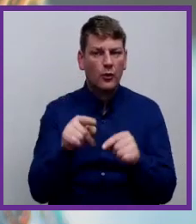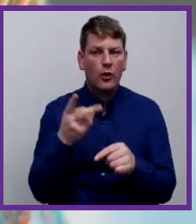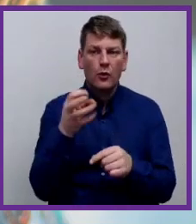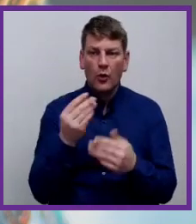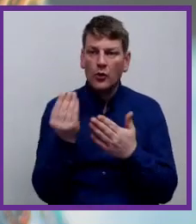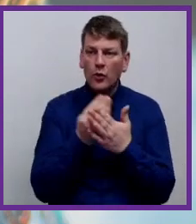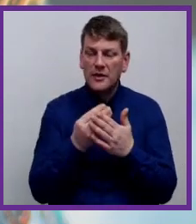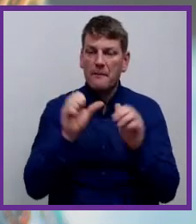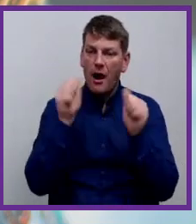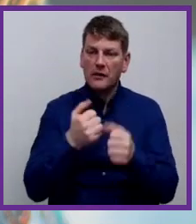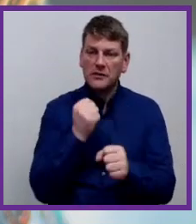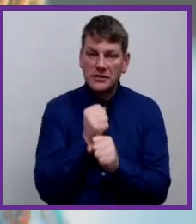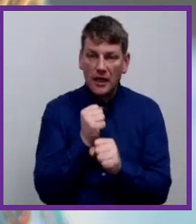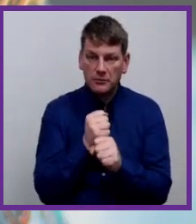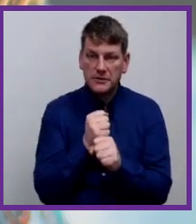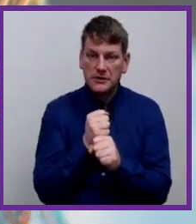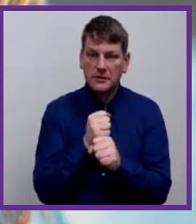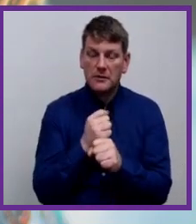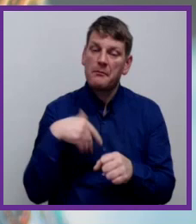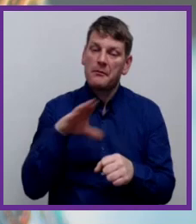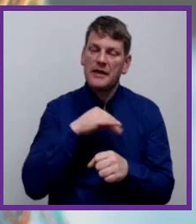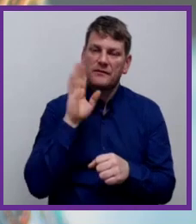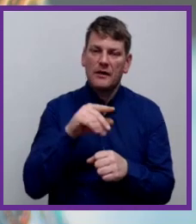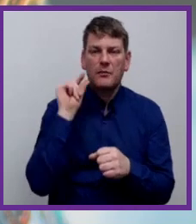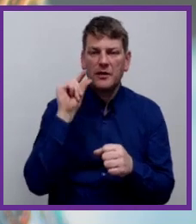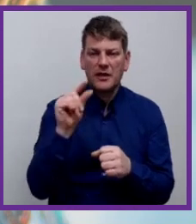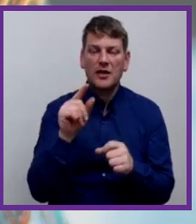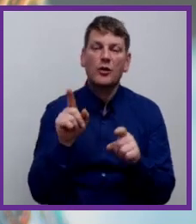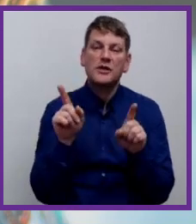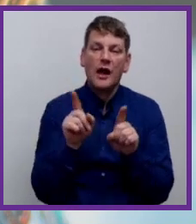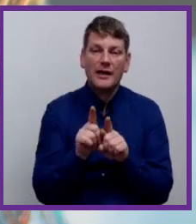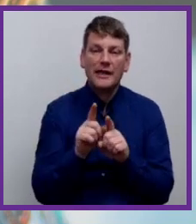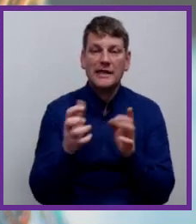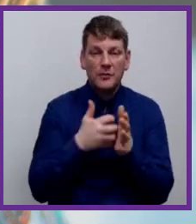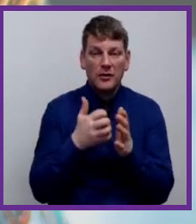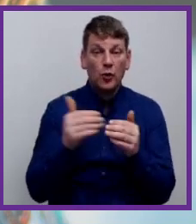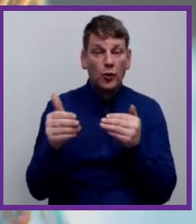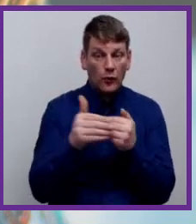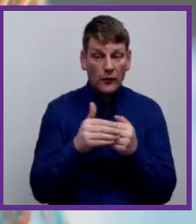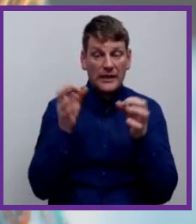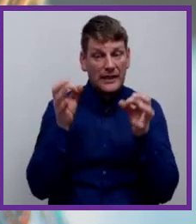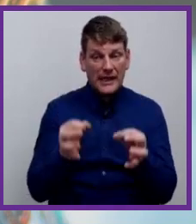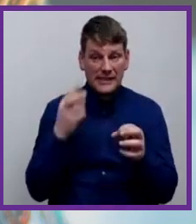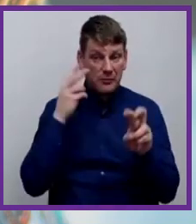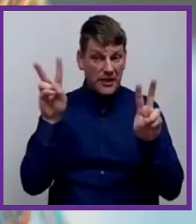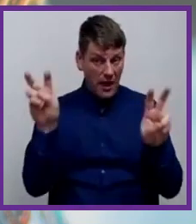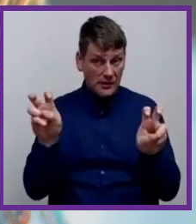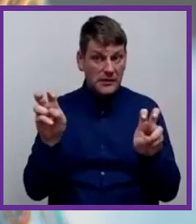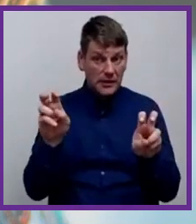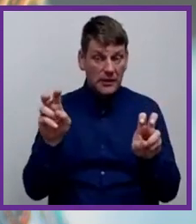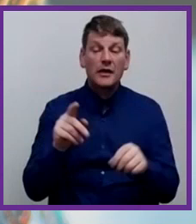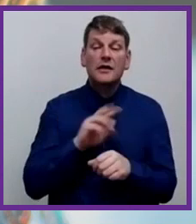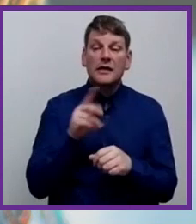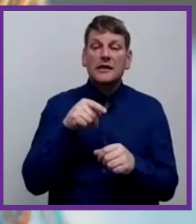nozīmē mākslas darbs, mēs varam nedaudz arī izmantot tuvāku tiesību jēdzienu, kas ir tiesību